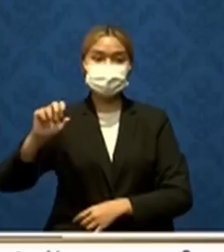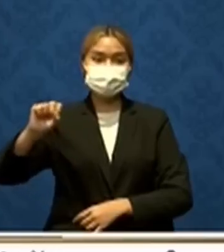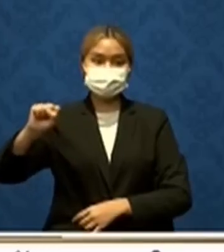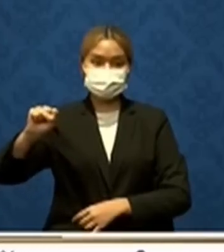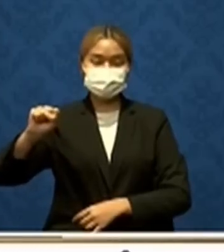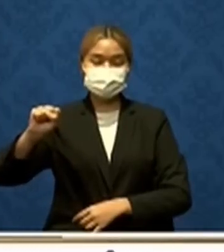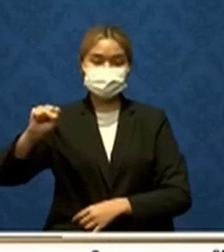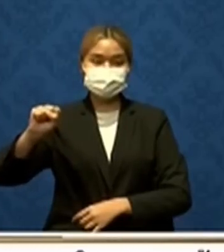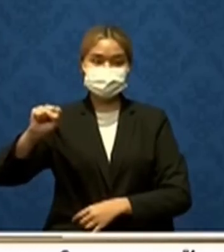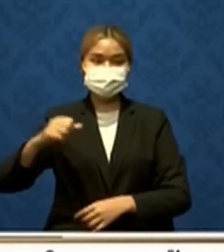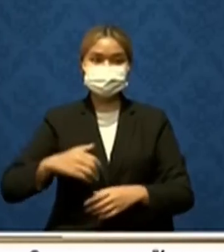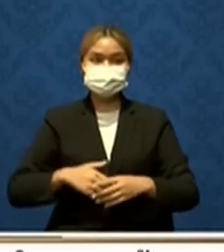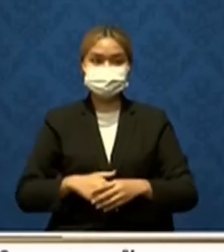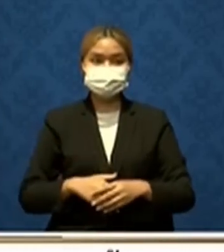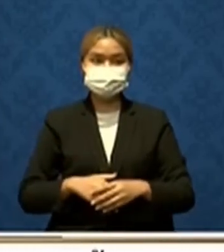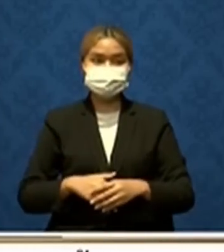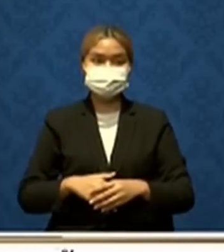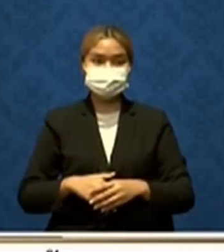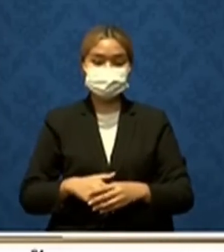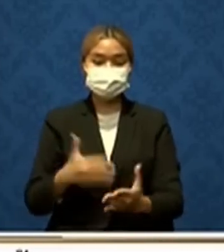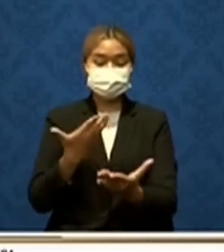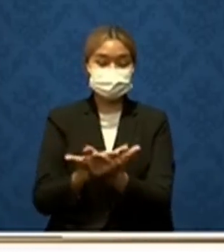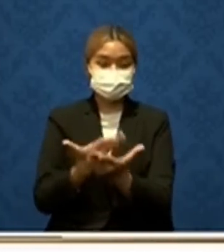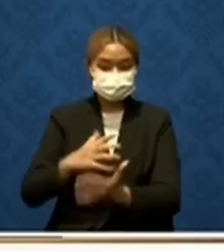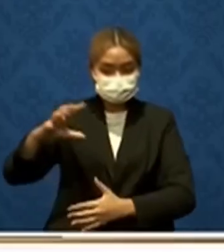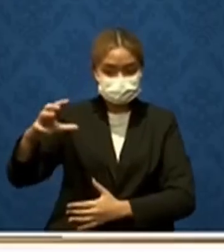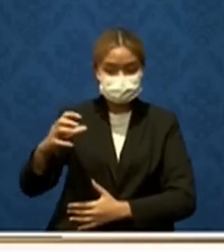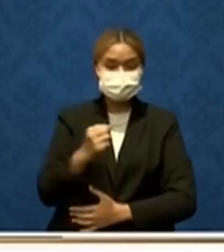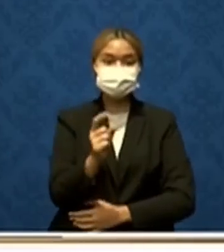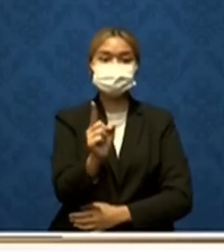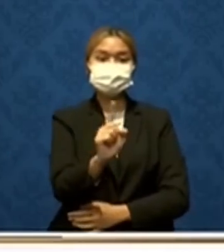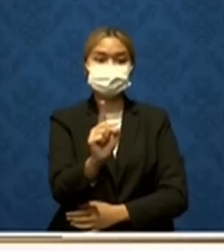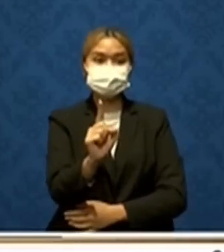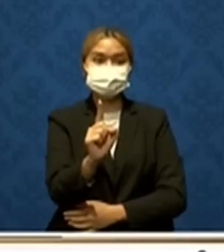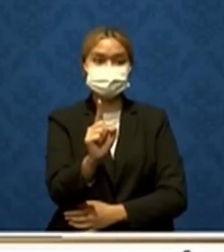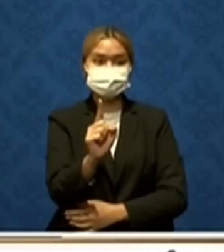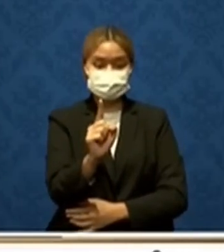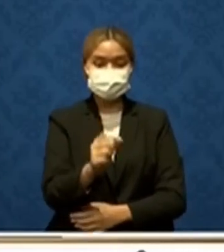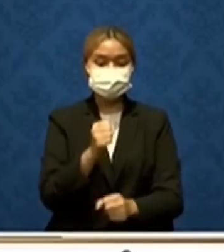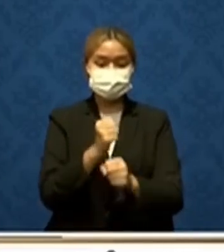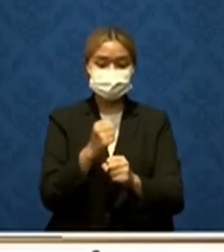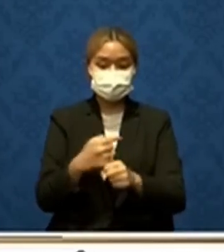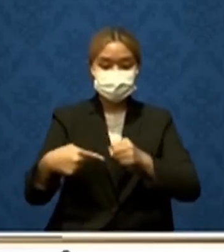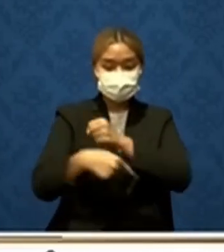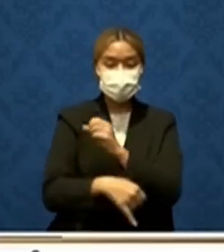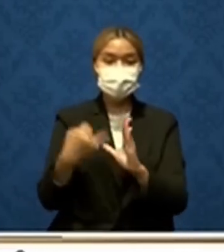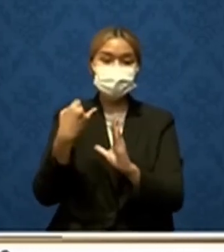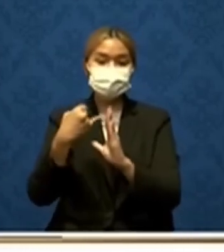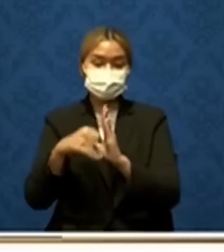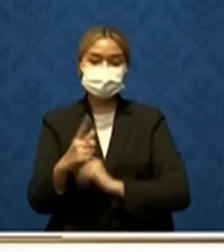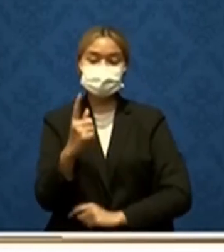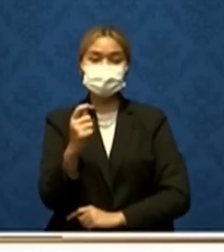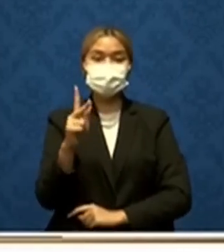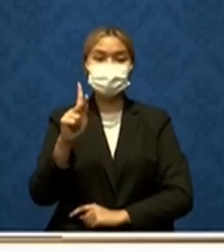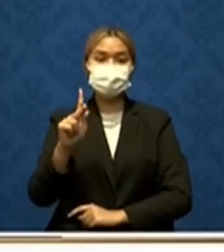ในการที่จะต้องทวนทวงเงินคืนอ้างจากการกระทำการทุจริตที่อ.ก.ค.ศ.จะ